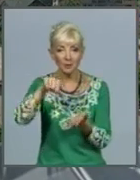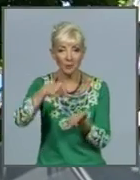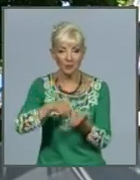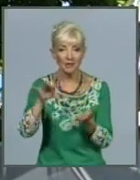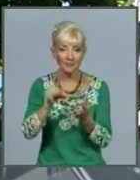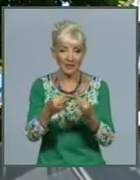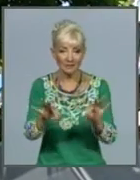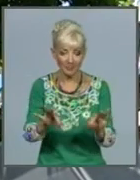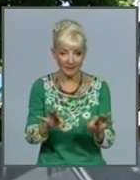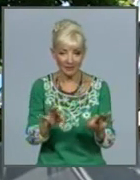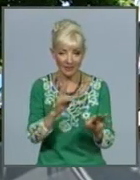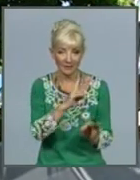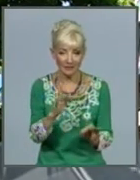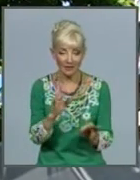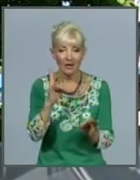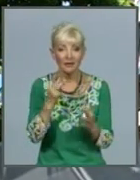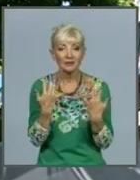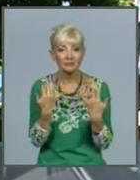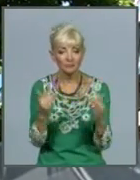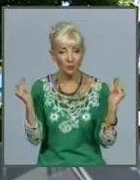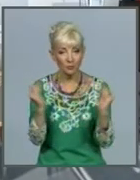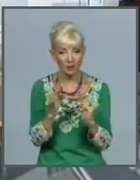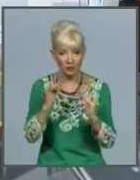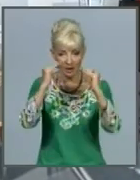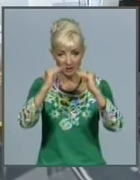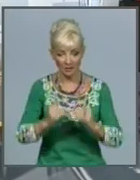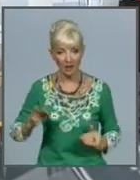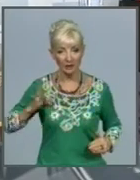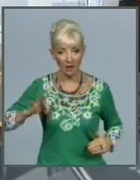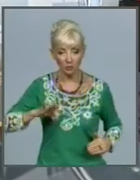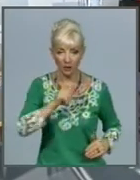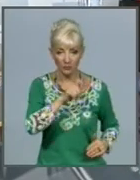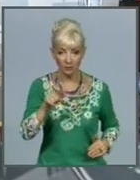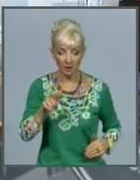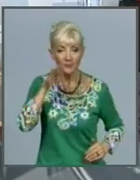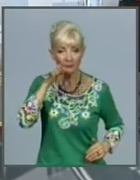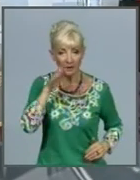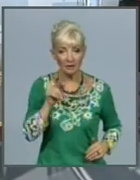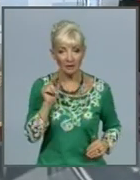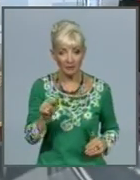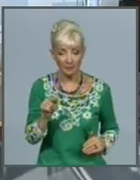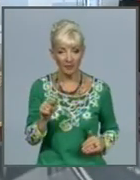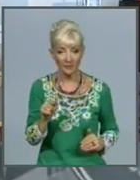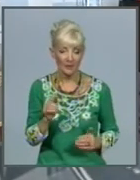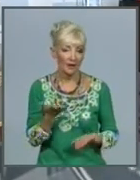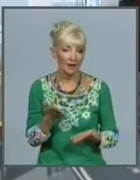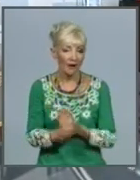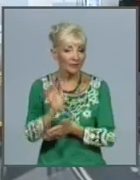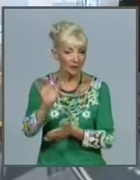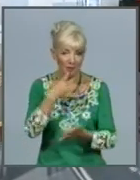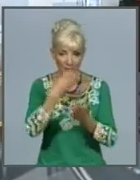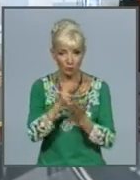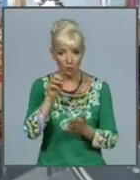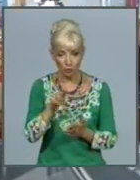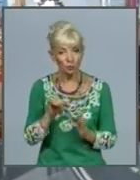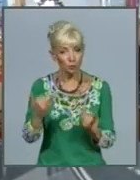на зменшення попиту вплинуло і зниження доходів населення. Когда тебя отправляют за свой счет, ты лишаешься работы,